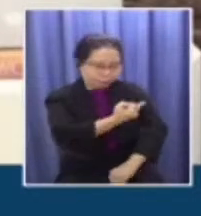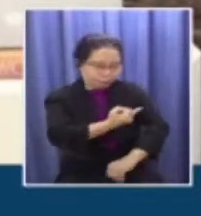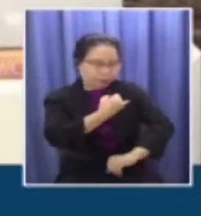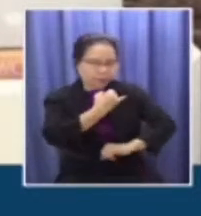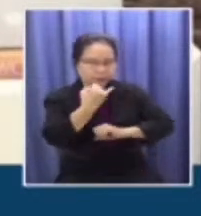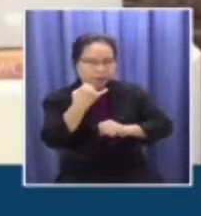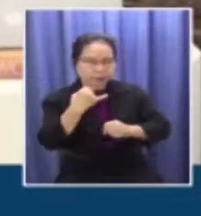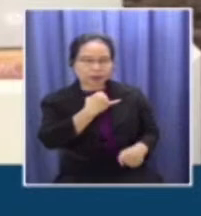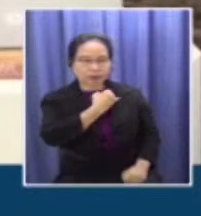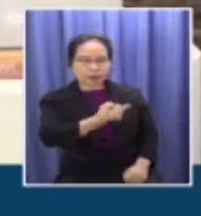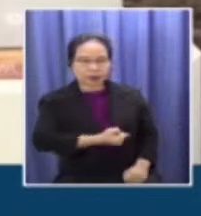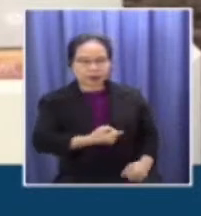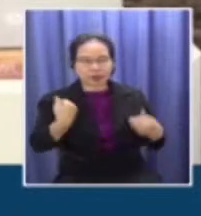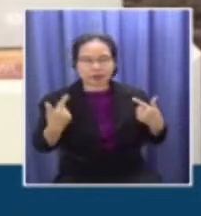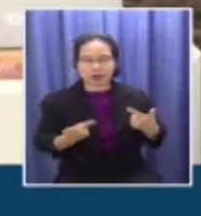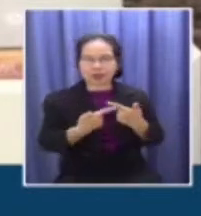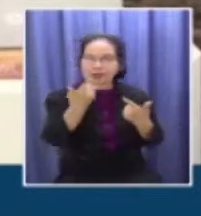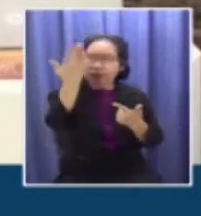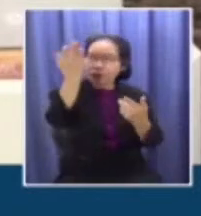ɛyɛ sononko